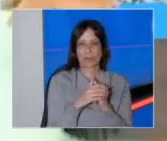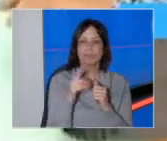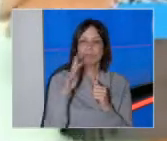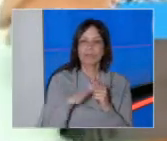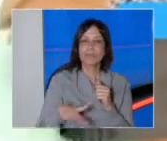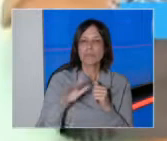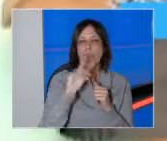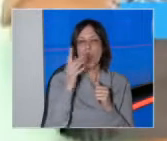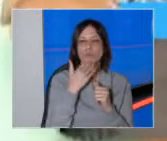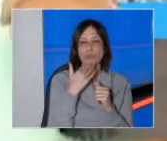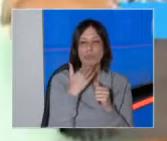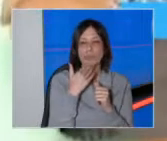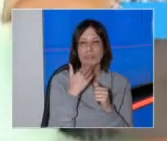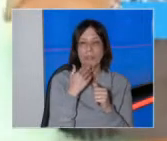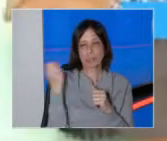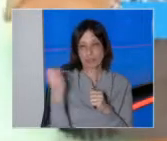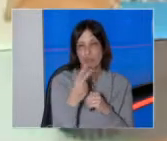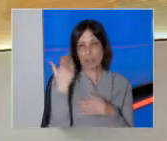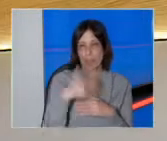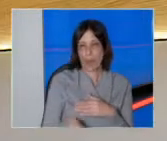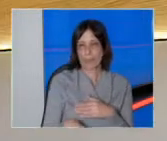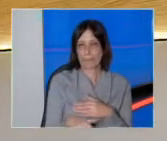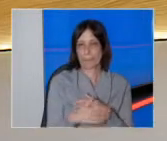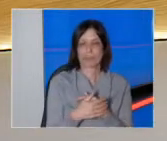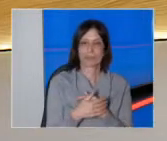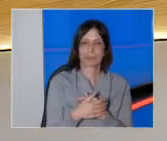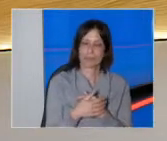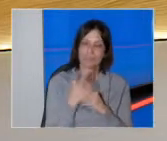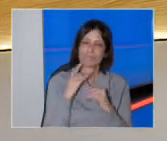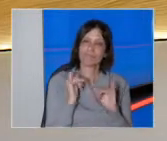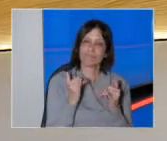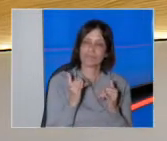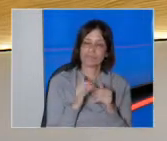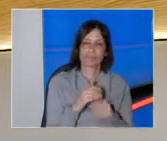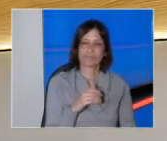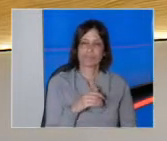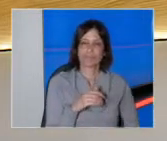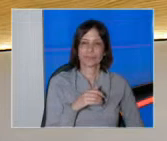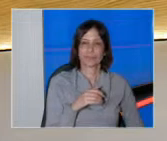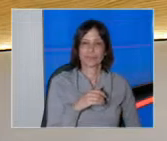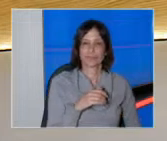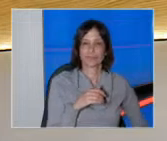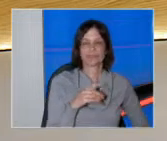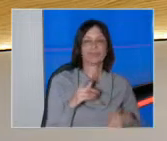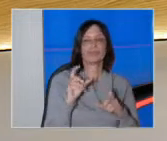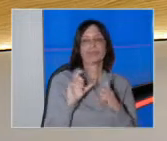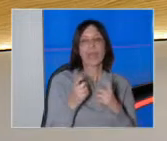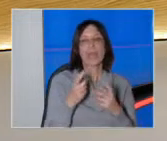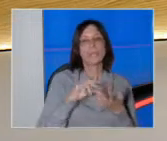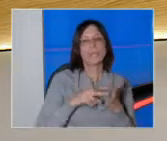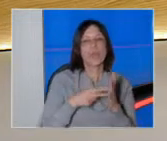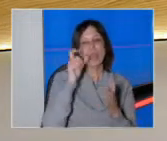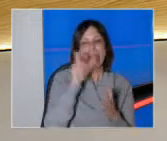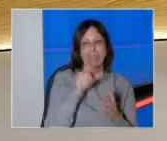במגזר הלא יהודי בשבועיים האחרונים. כן, ממש כך. סגר פוליטי של אנשים פוליטיים